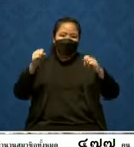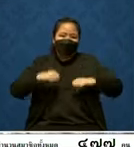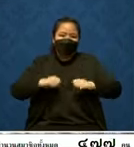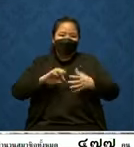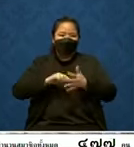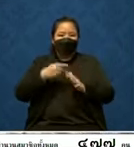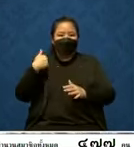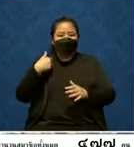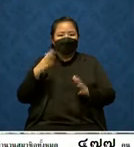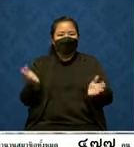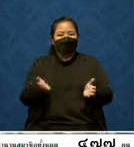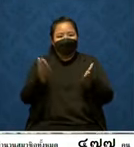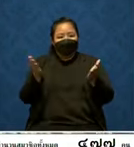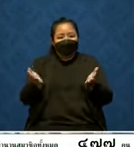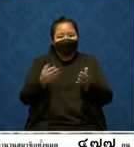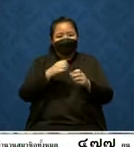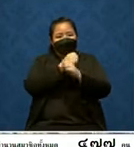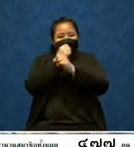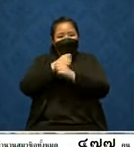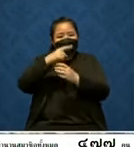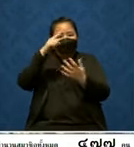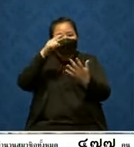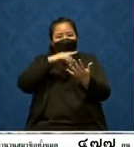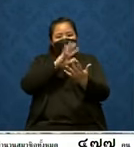ริมกิจกรรมอุตสาหกรรมป้องกันประเทศ